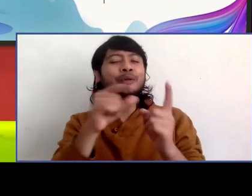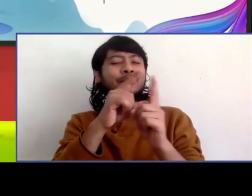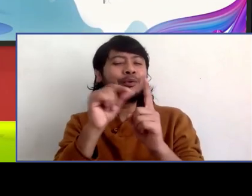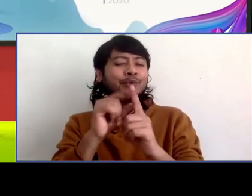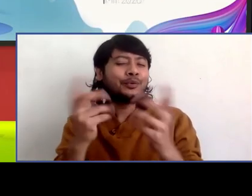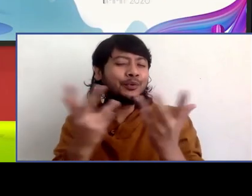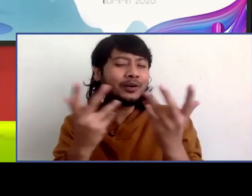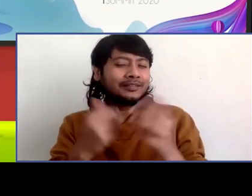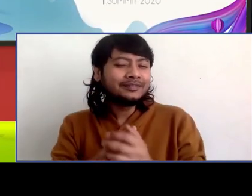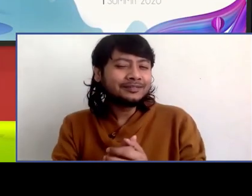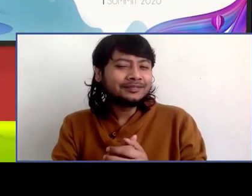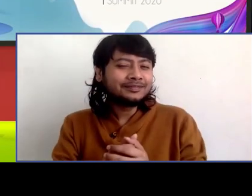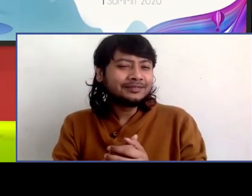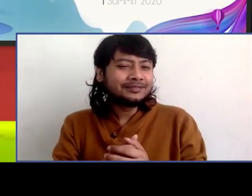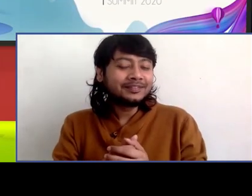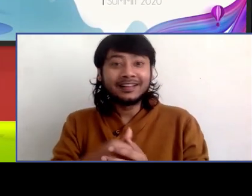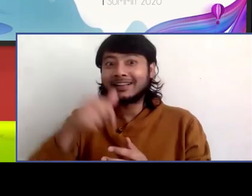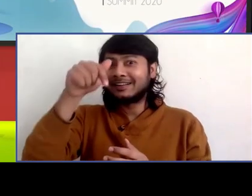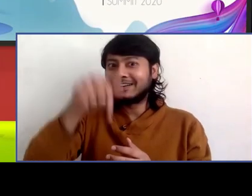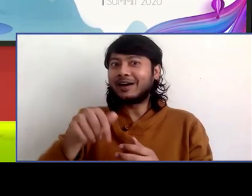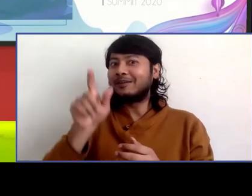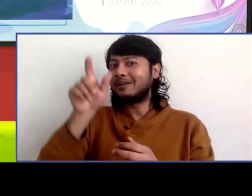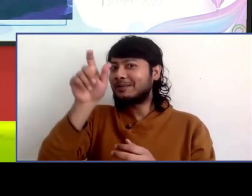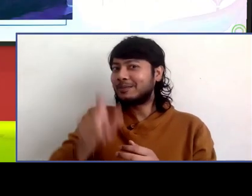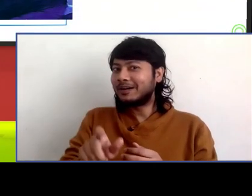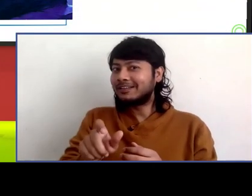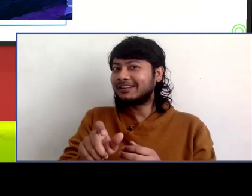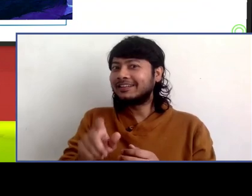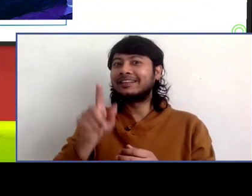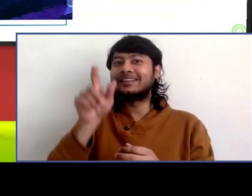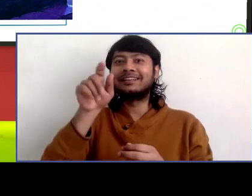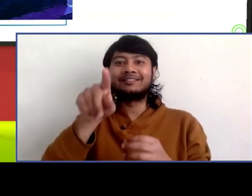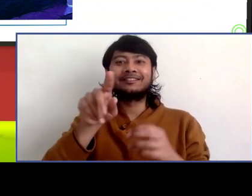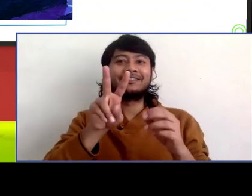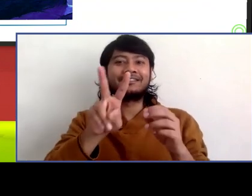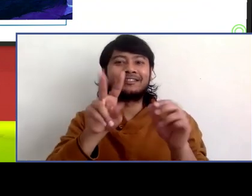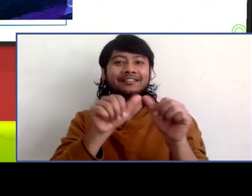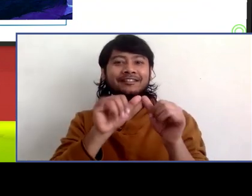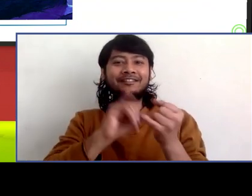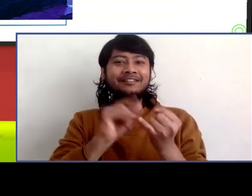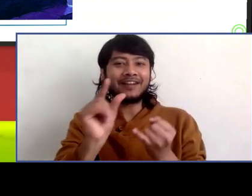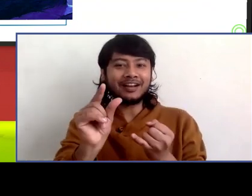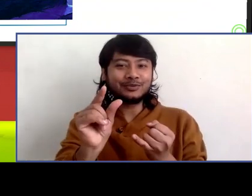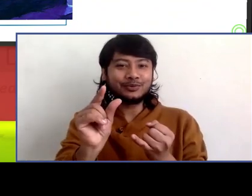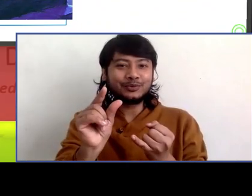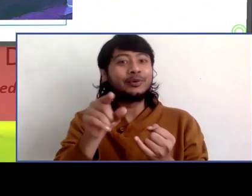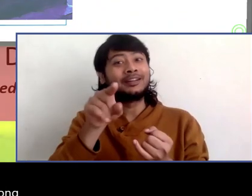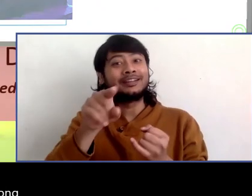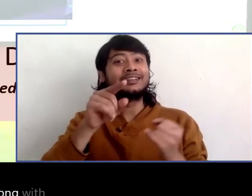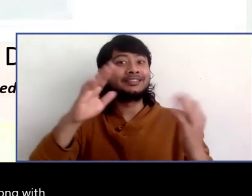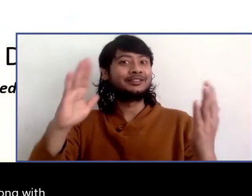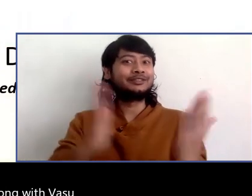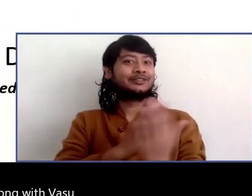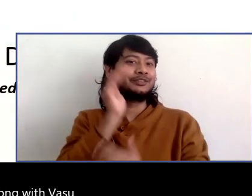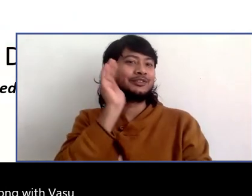by vocalist and songwriter Vasu Dixit. Sing along with Vasu Dixit.